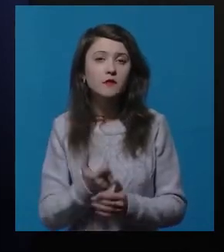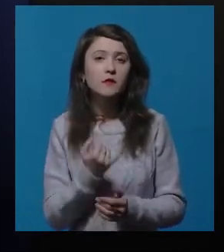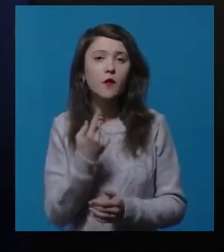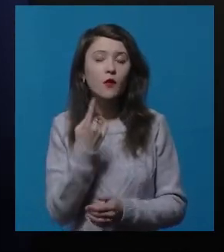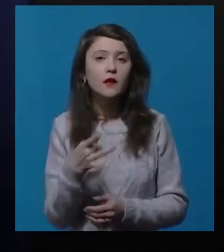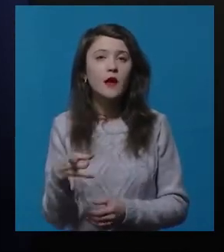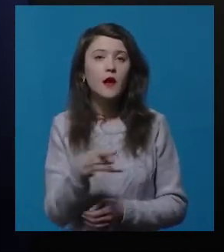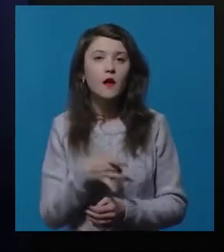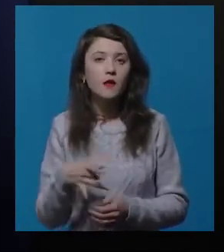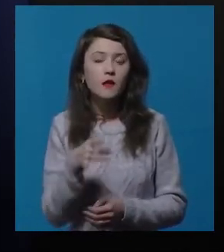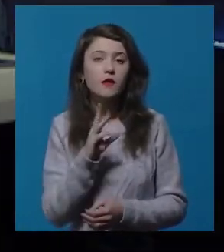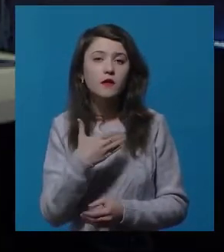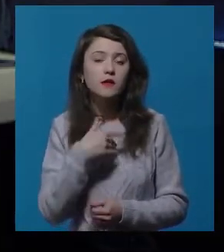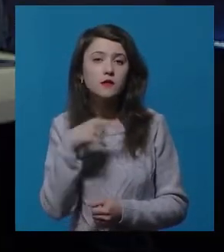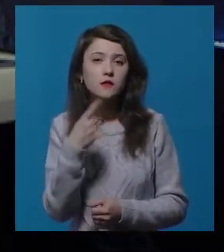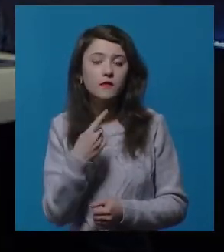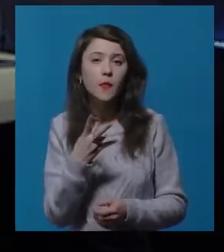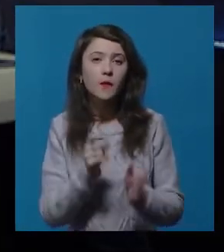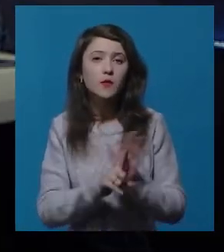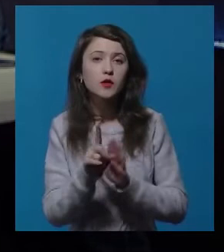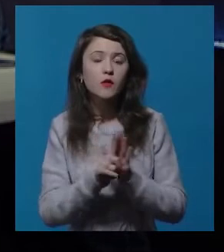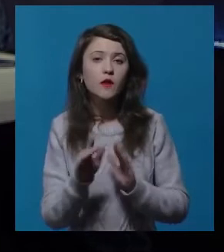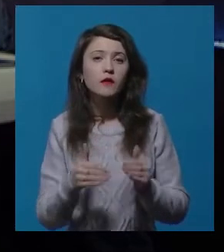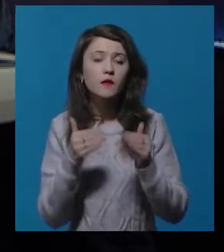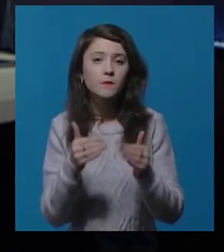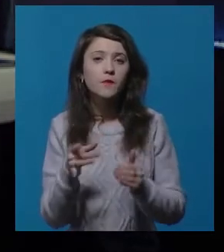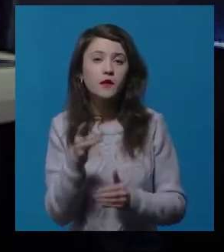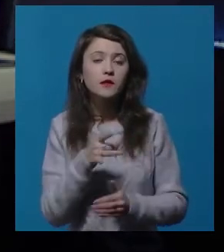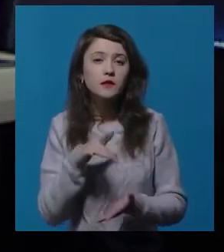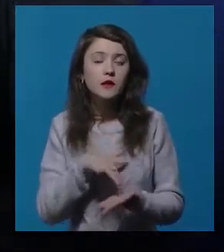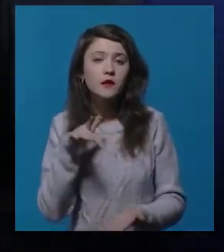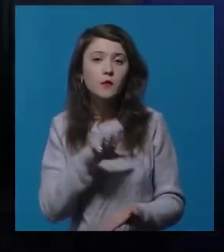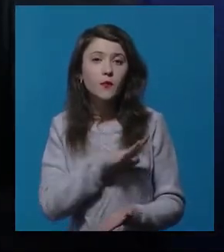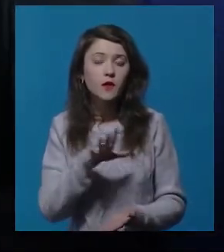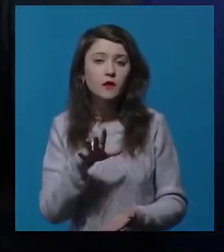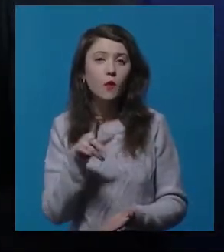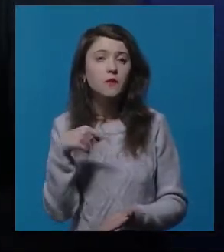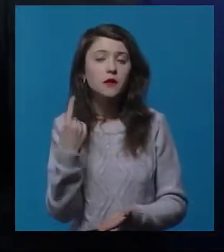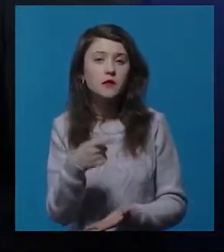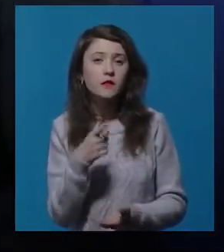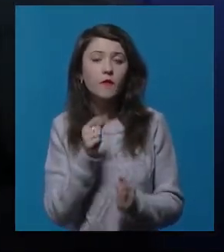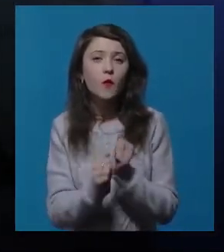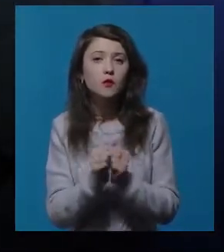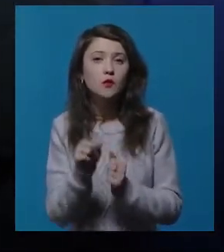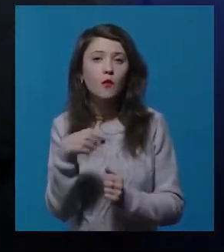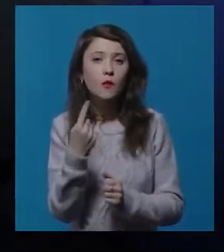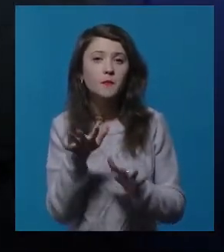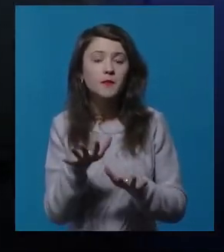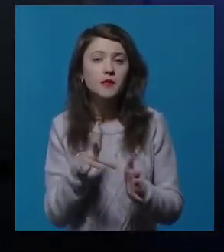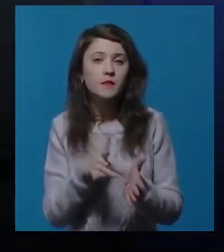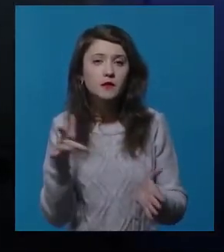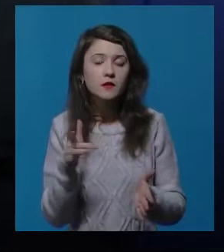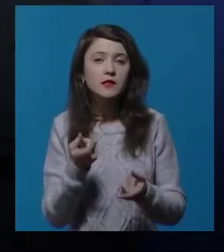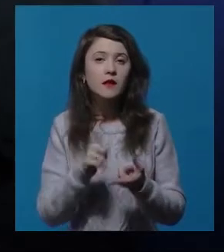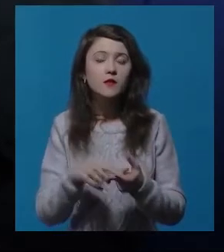регіональний центр, як я сказав. На початковому етапі регіональні центри були обласні в кожній області. Місцеві центри, в